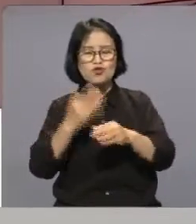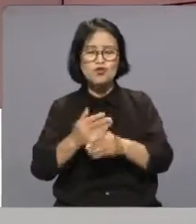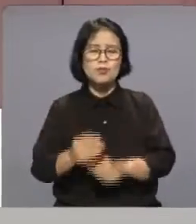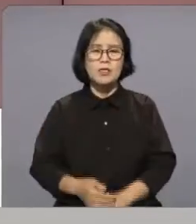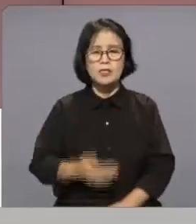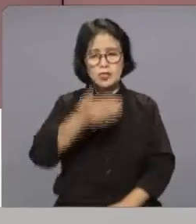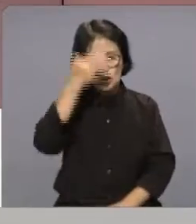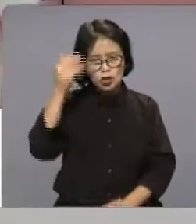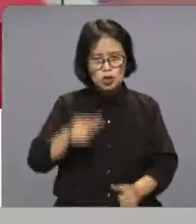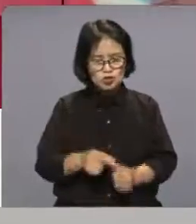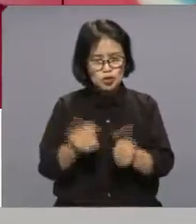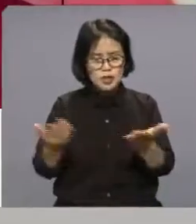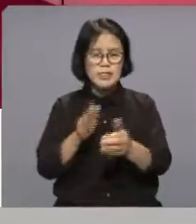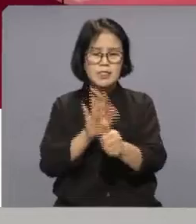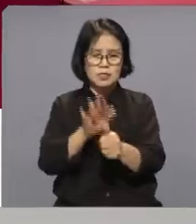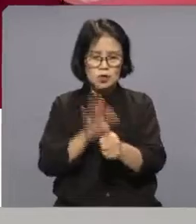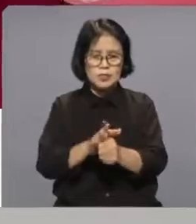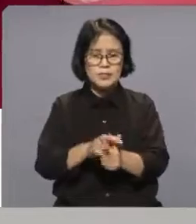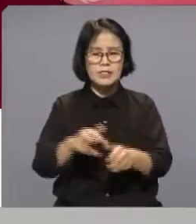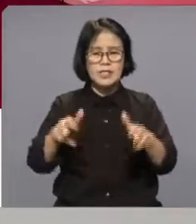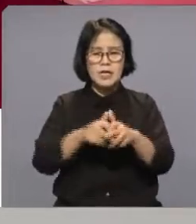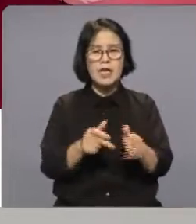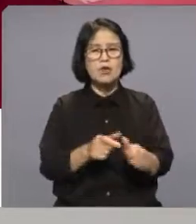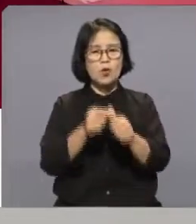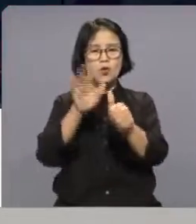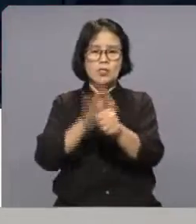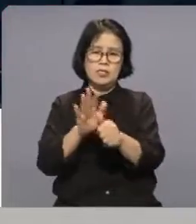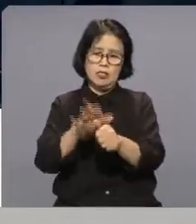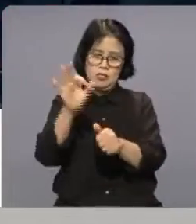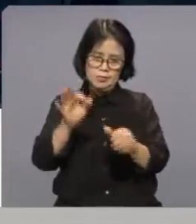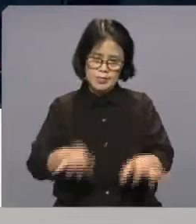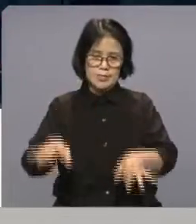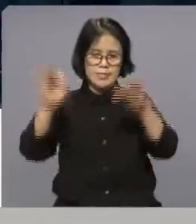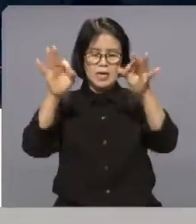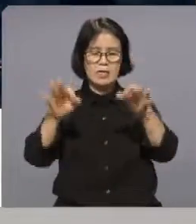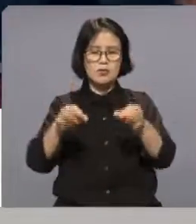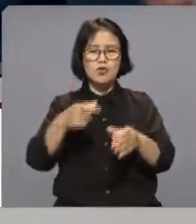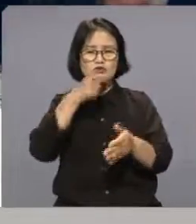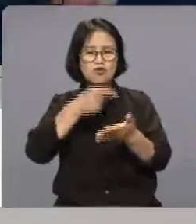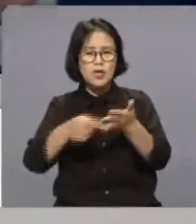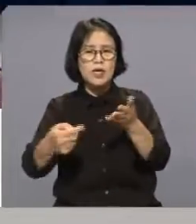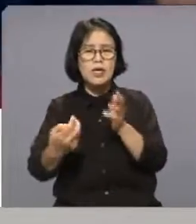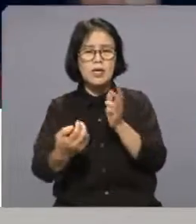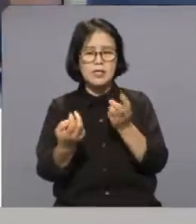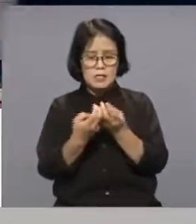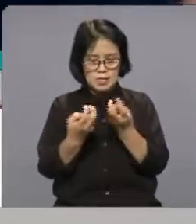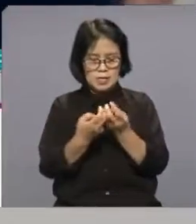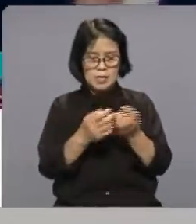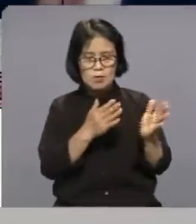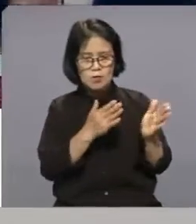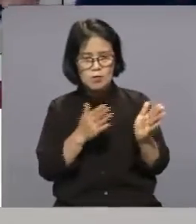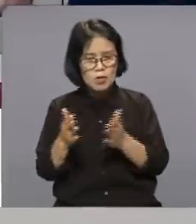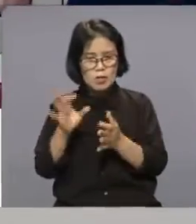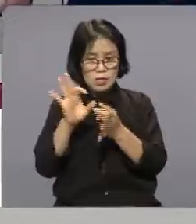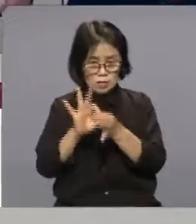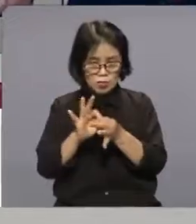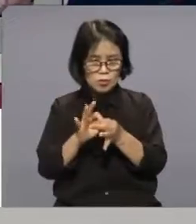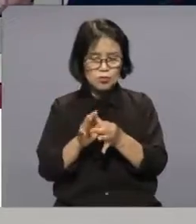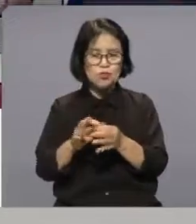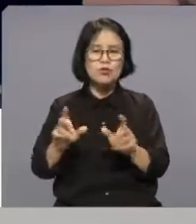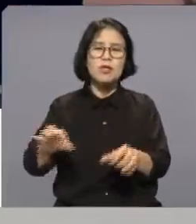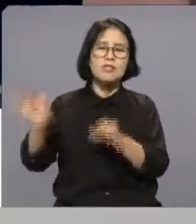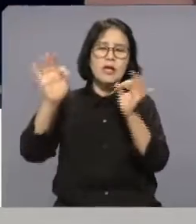청년 구직자의 원금 지급과 장애인 고용 장려금 인상 또 수혜 대책 관련한 예산 등이 반영될 것으로 보입니다